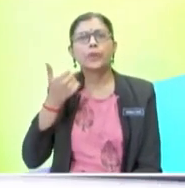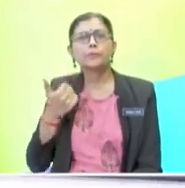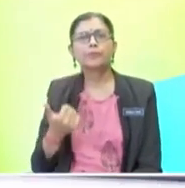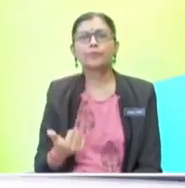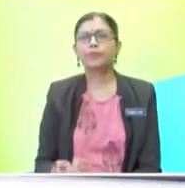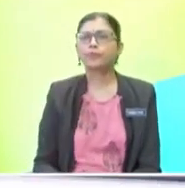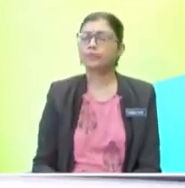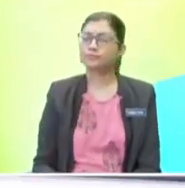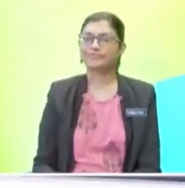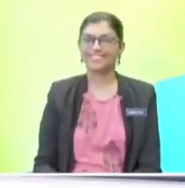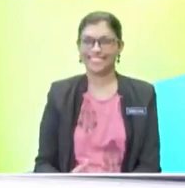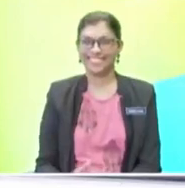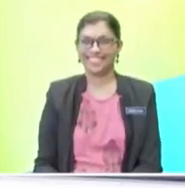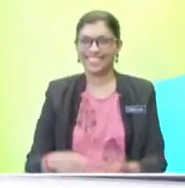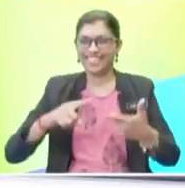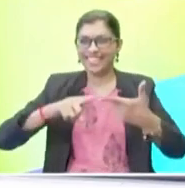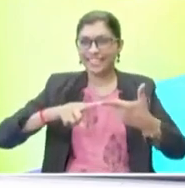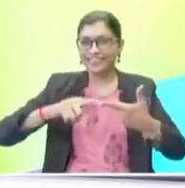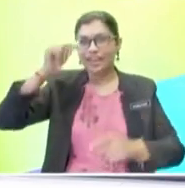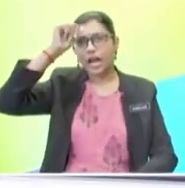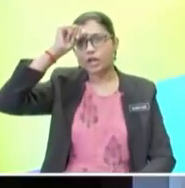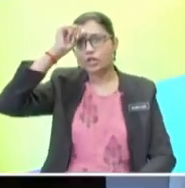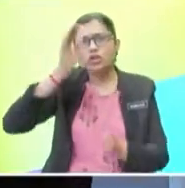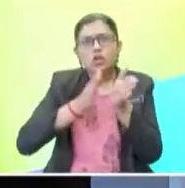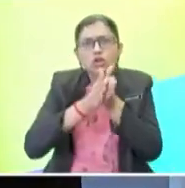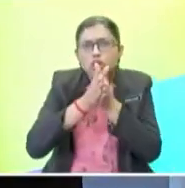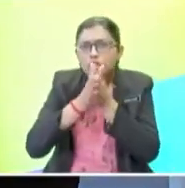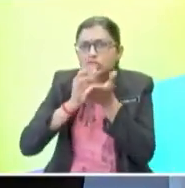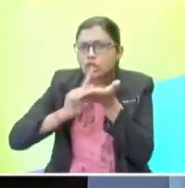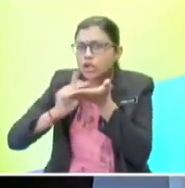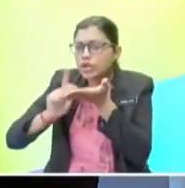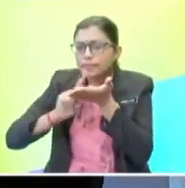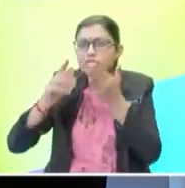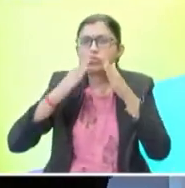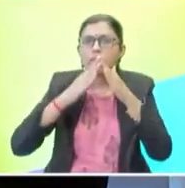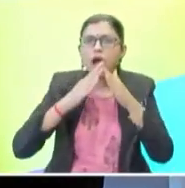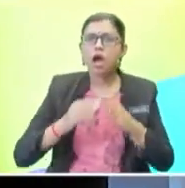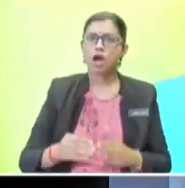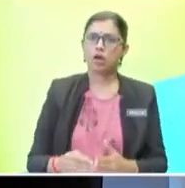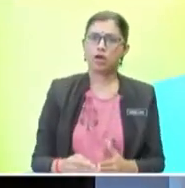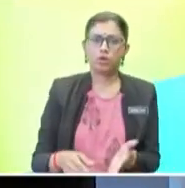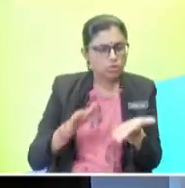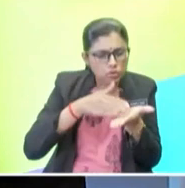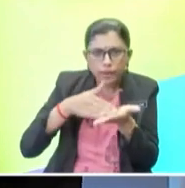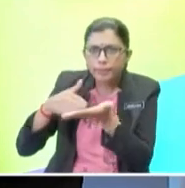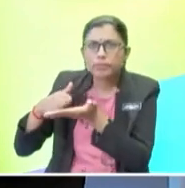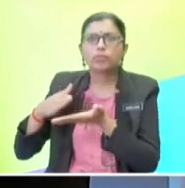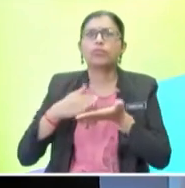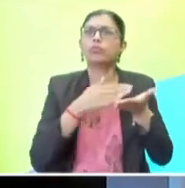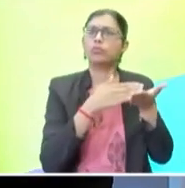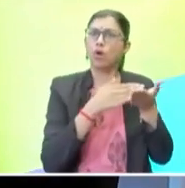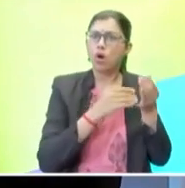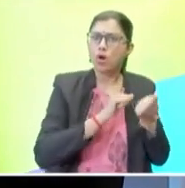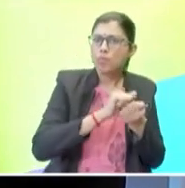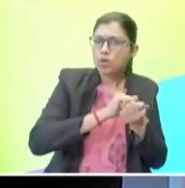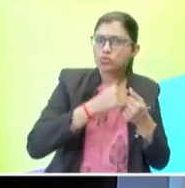nampak dia. Okey, yang kedua, ayah saya ni rajin mengemas rumah, mengalahkan orang perempuan dia, menyapu sampah,